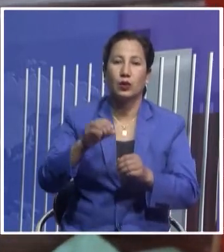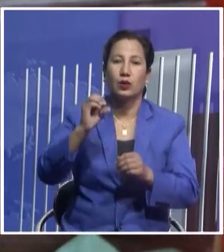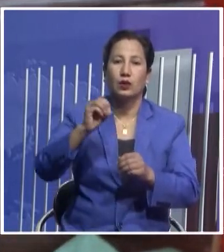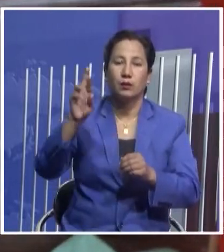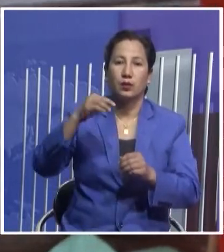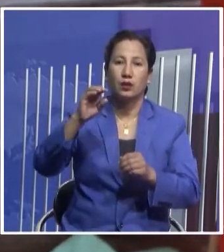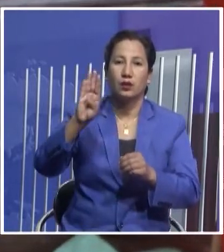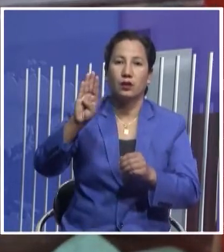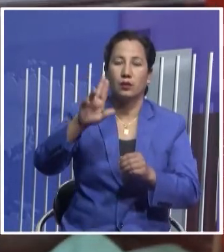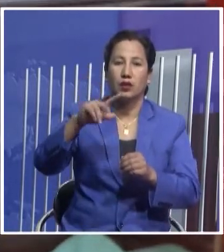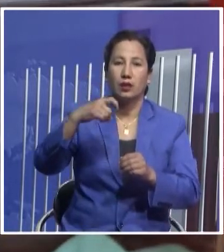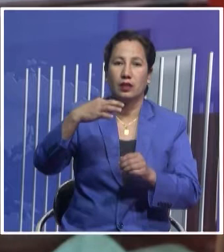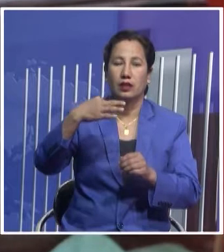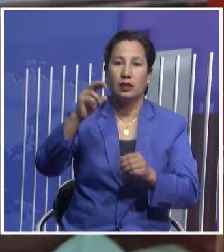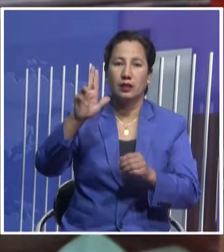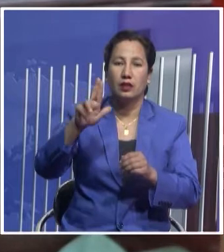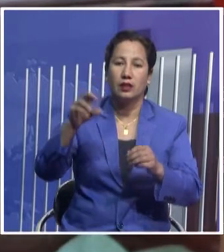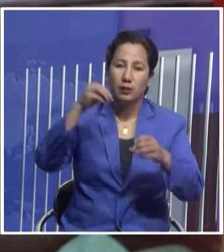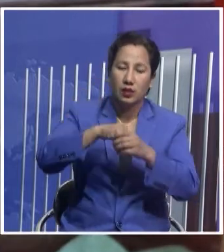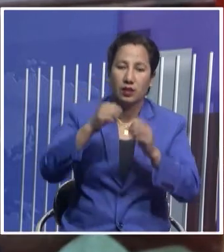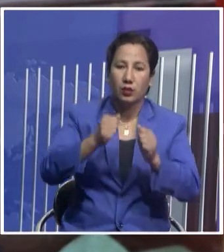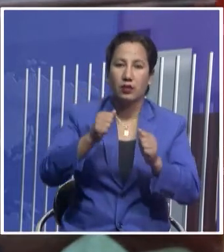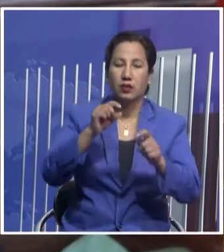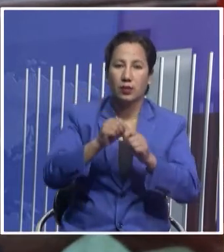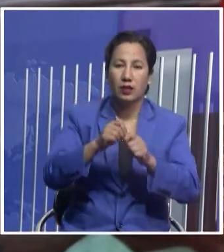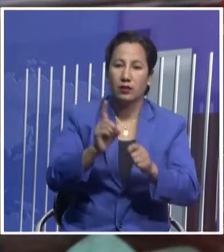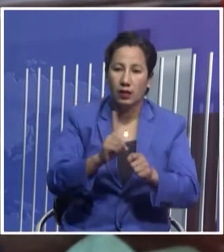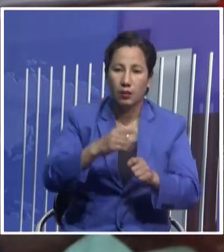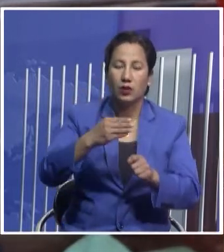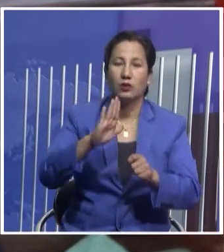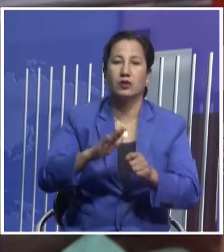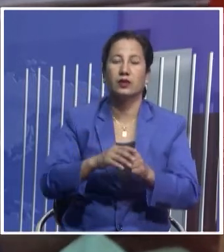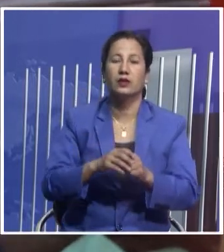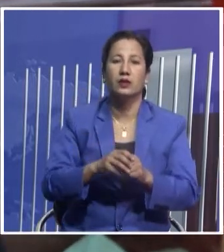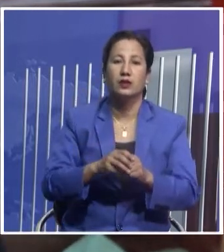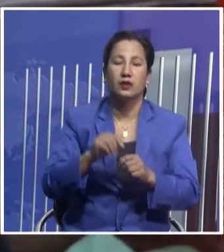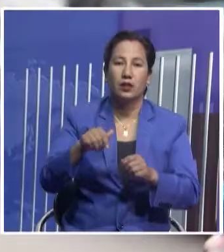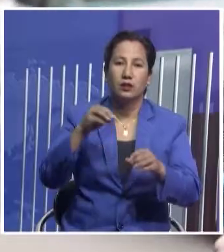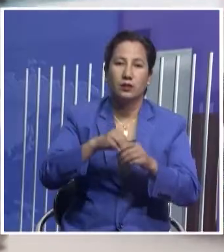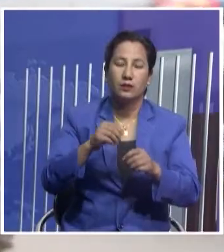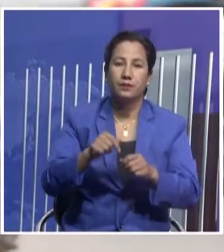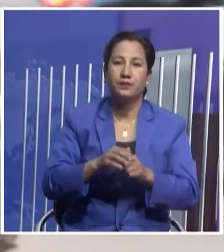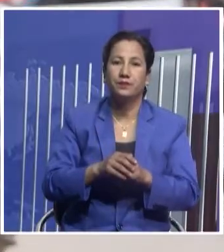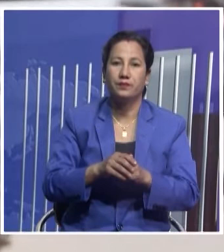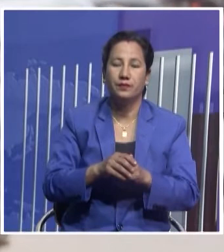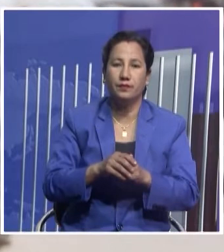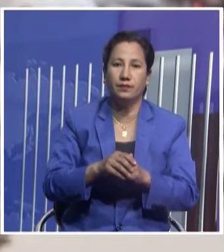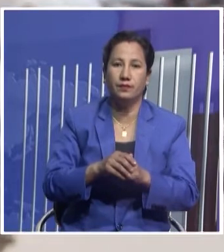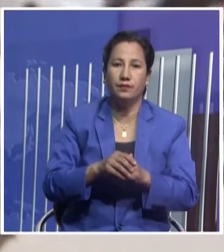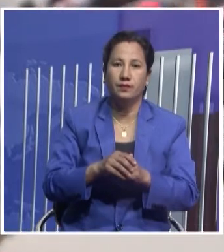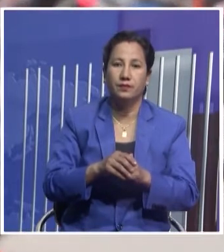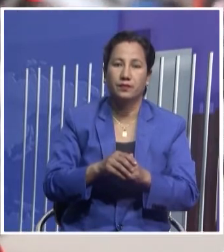नियम भित्र नै बसेर बनाउन राम्रो हुने हाम्रो चाहिँ अनुभव पनि त्यस्तै रहिआएको छ त्यही सुझाव दिन चाहन्छु यो